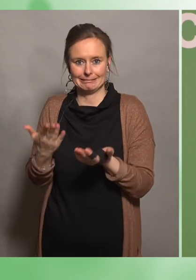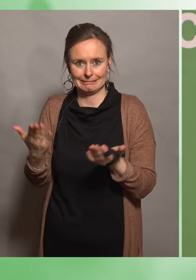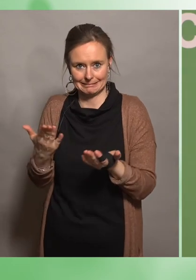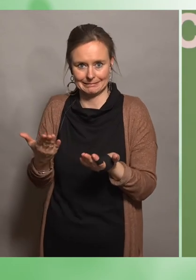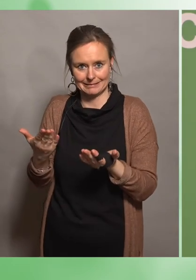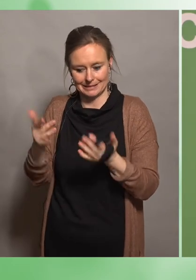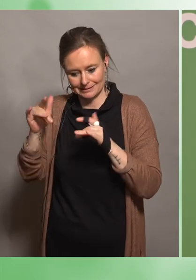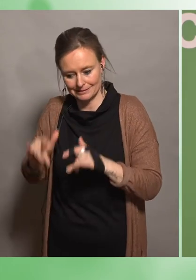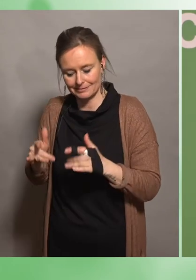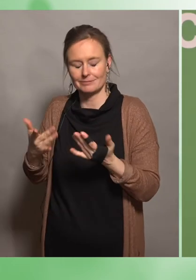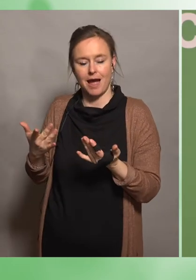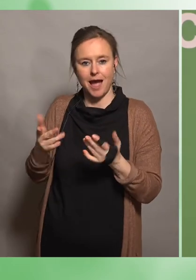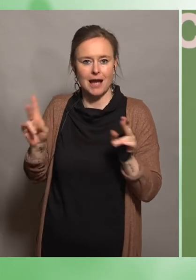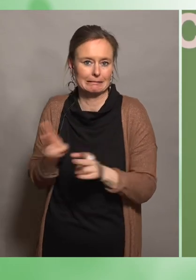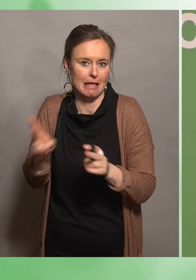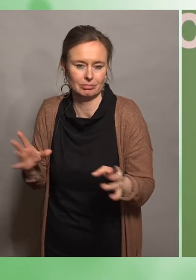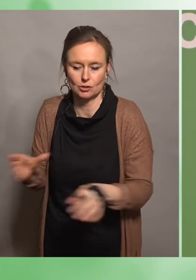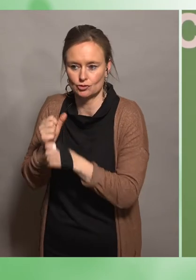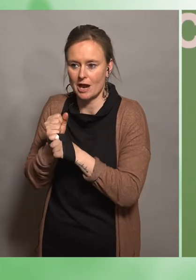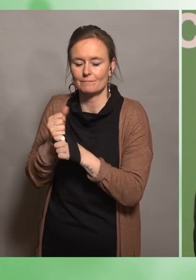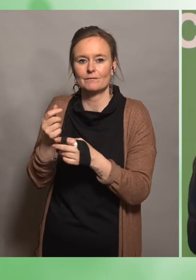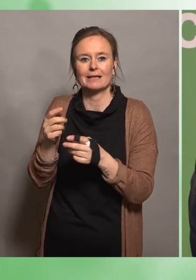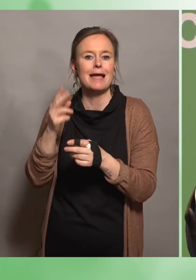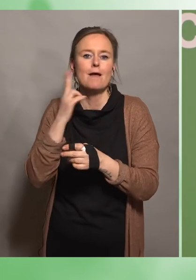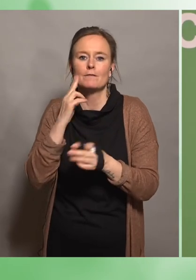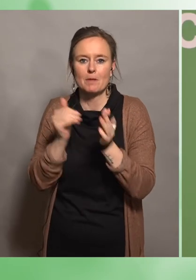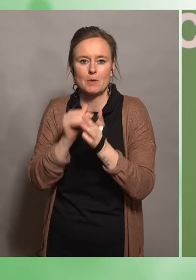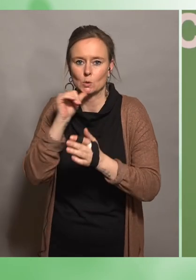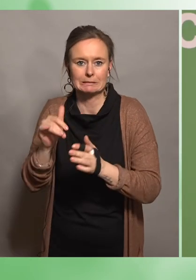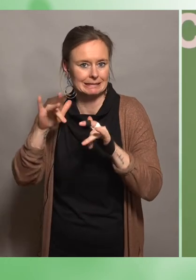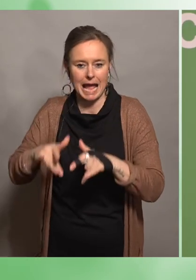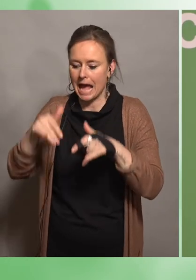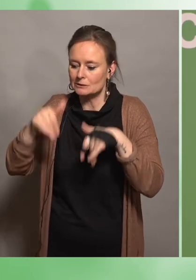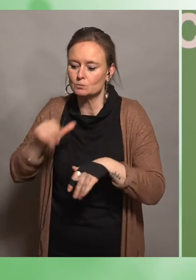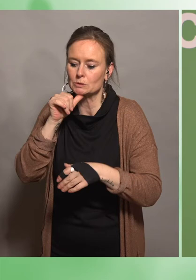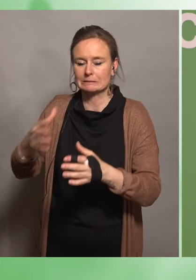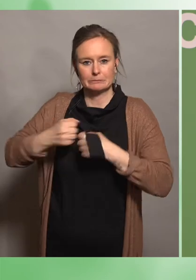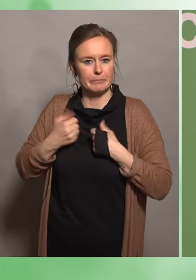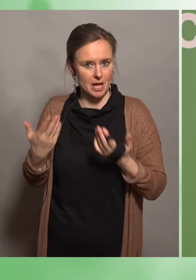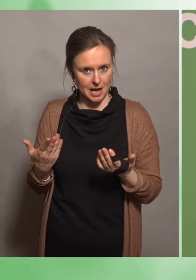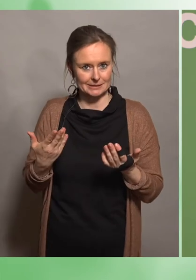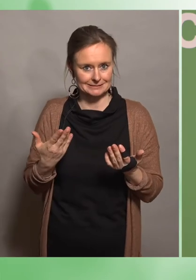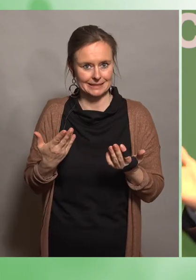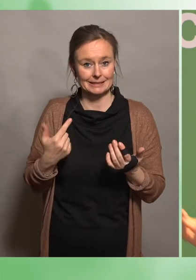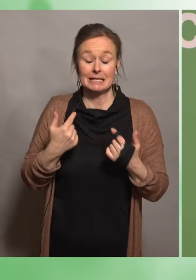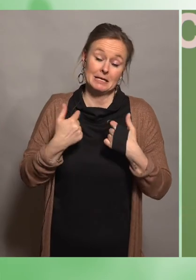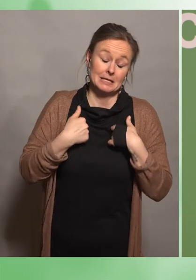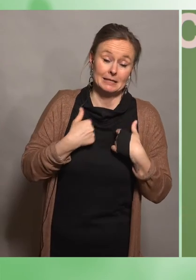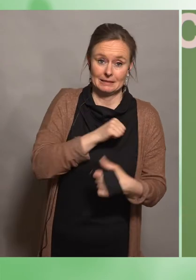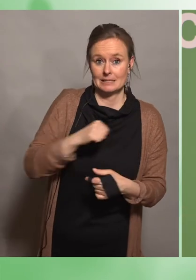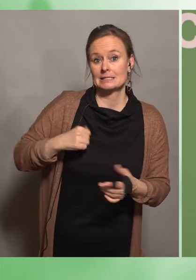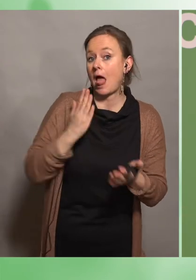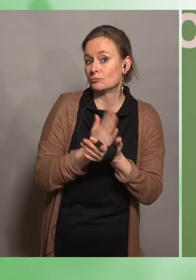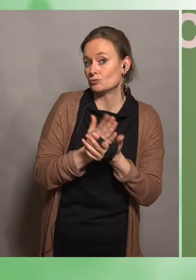Angst oder gibt es keine Ängste. Wir haben natürlich 2 Dinge und ich bin jetzt so ein bisschen auch schon Provokateur natürlich bei so